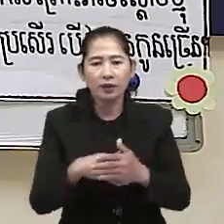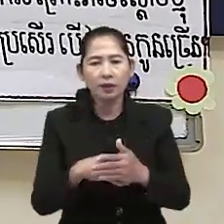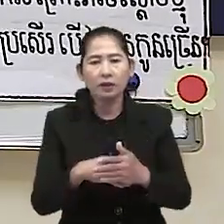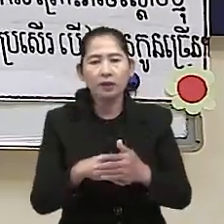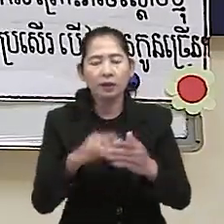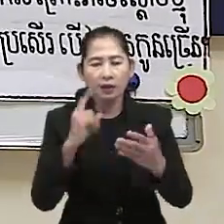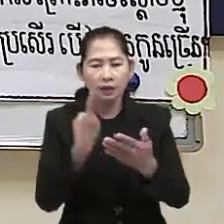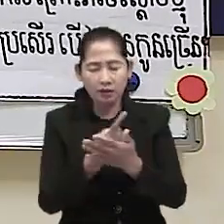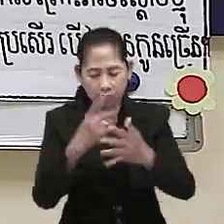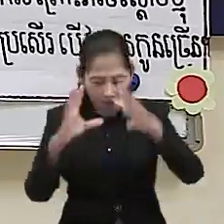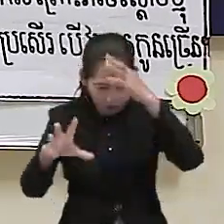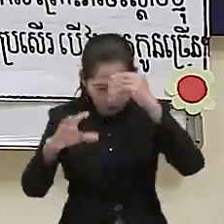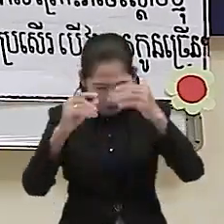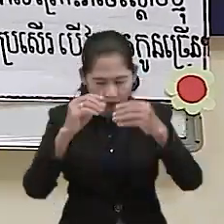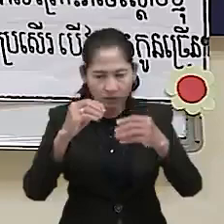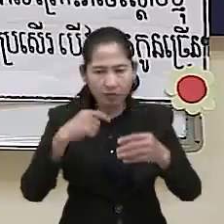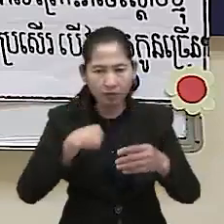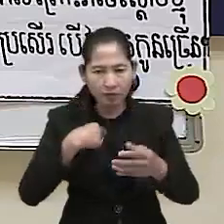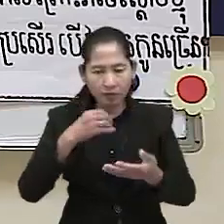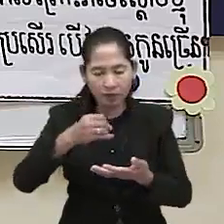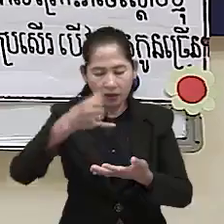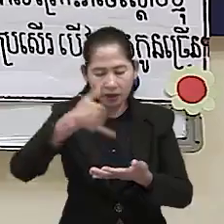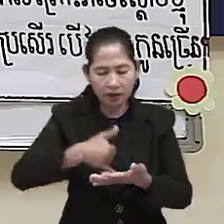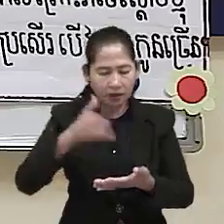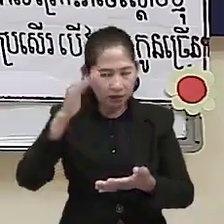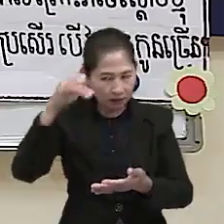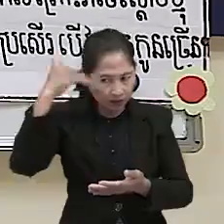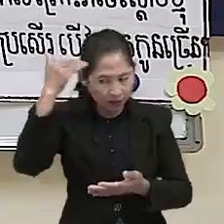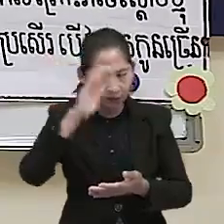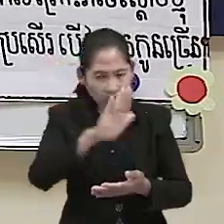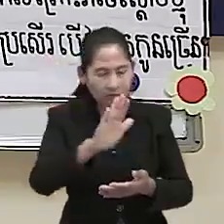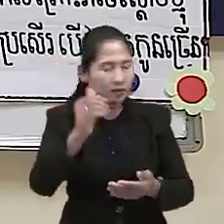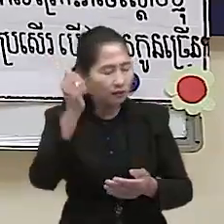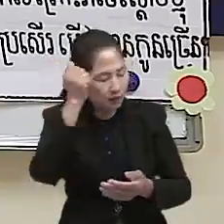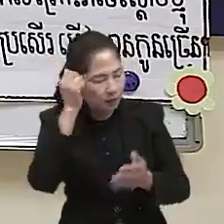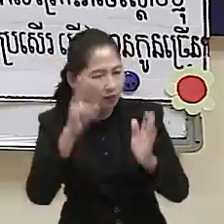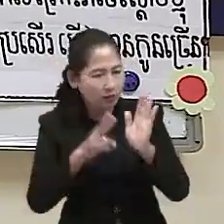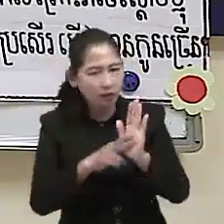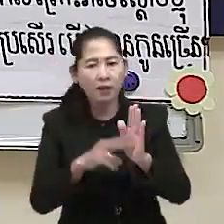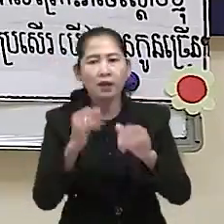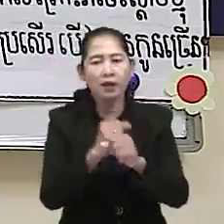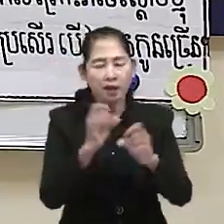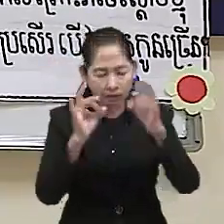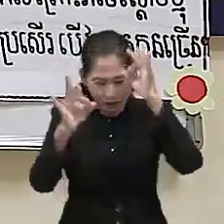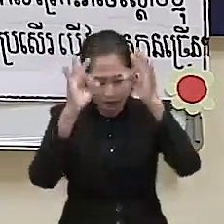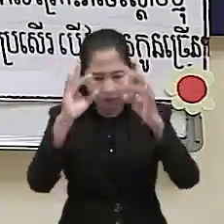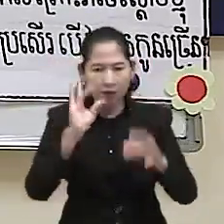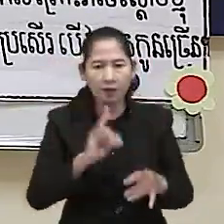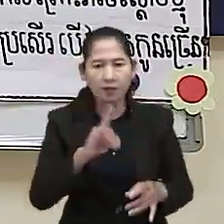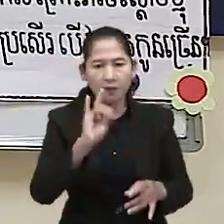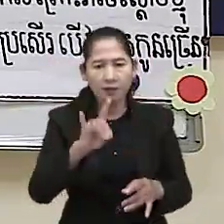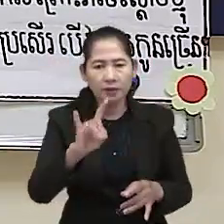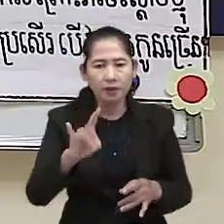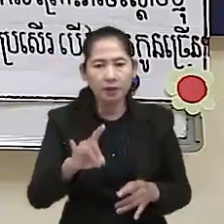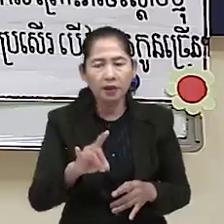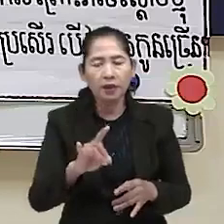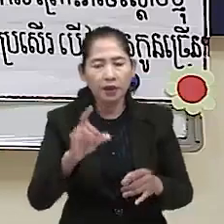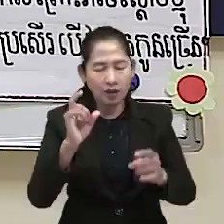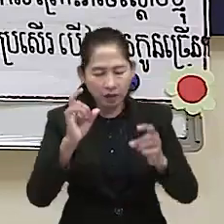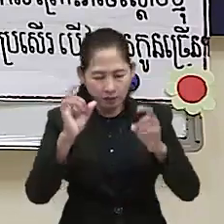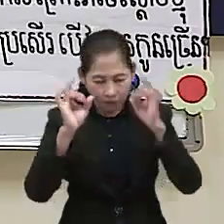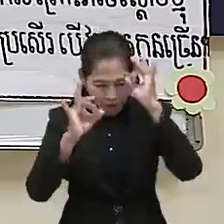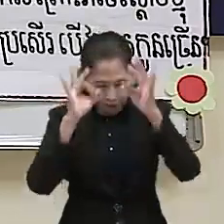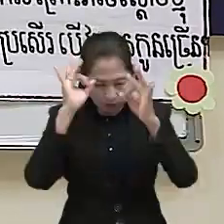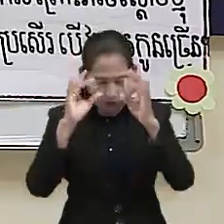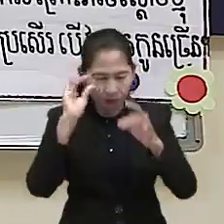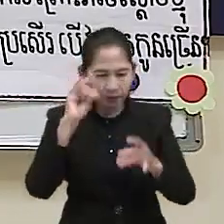ម្រាប់ការចូលរួមរៀនជាមួយអ្នកគ្រូនៅថ្ងៃនេះសង្ឃឹមថាកូនកូននឹងចេះច្បាស់អំពីការពណ៌នាពីសត្វណាកូនណាការពណ៌នាពីស